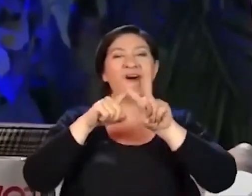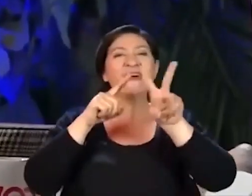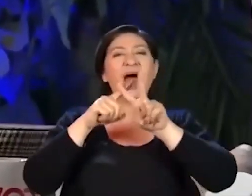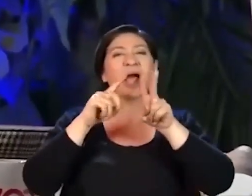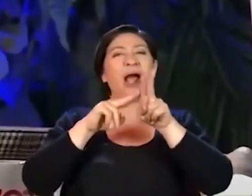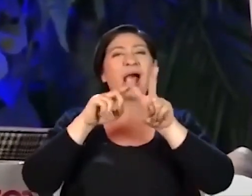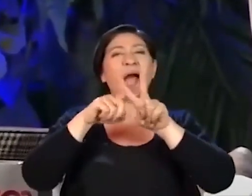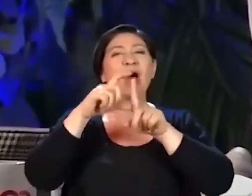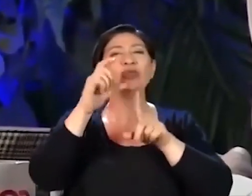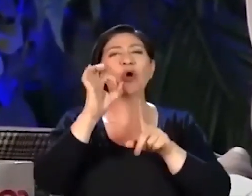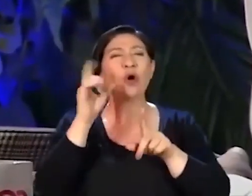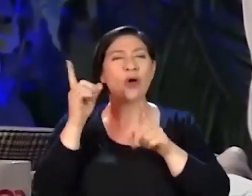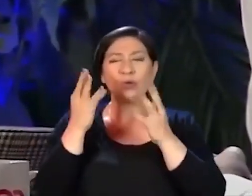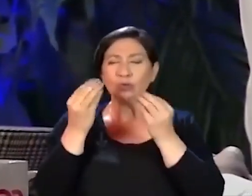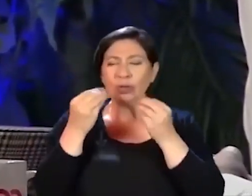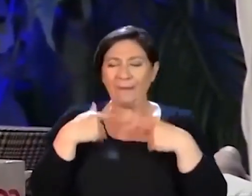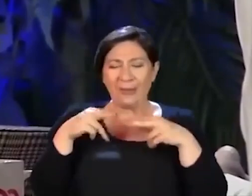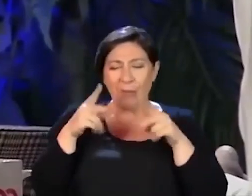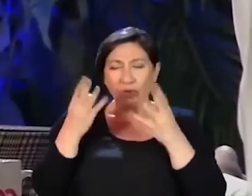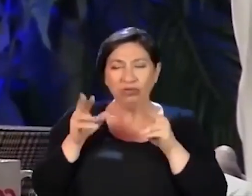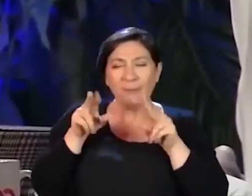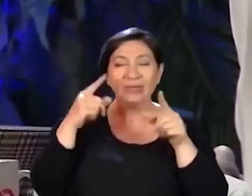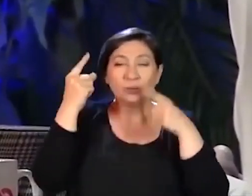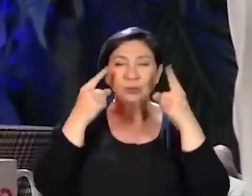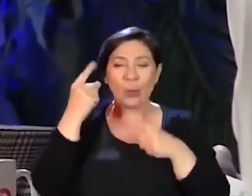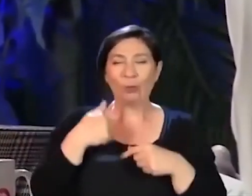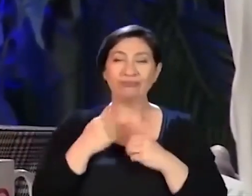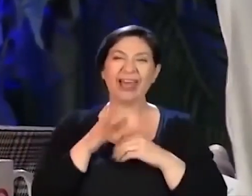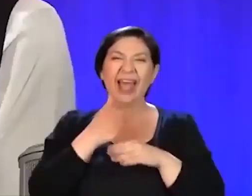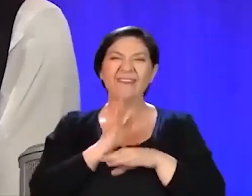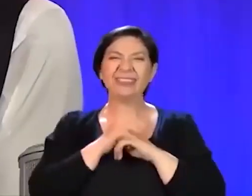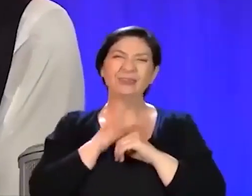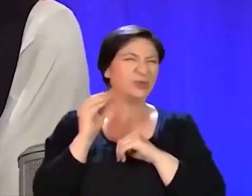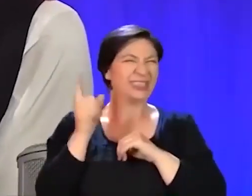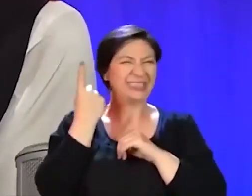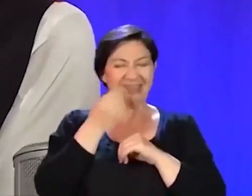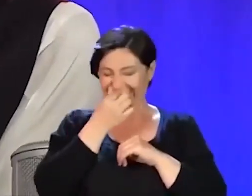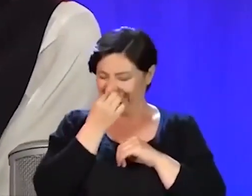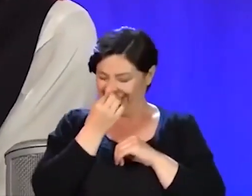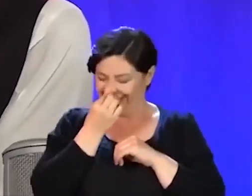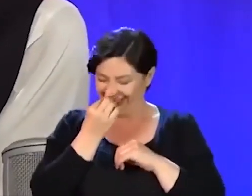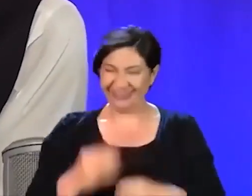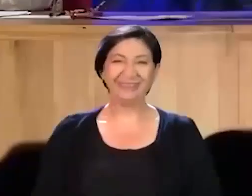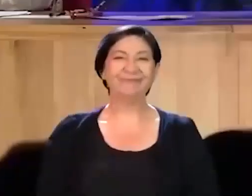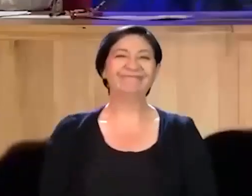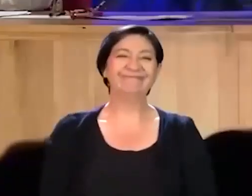hani ben gidene kadar yumuşacaklar mı diye düşünüyorum. Evet, çok ilginç.